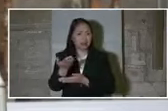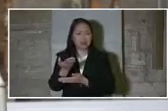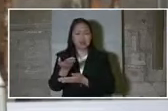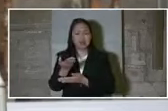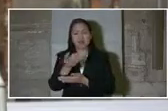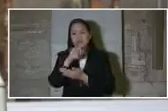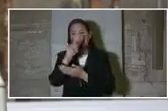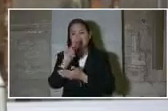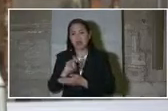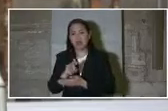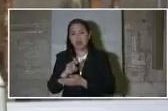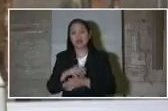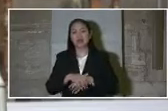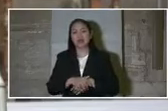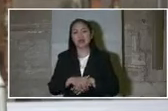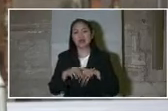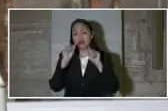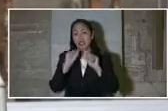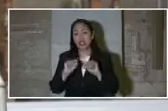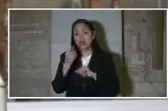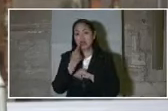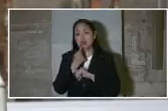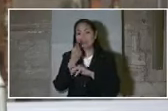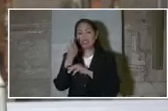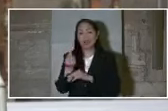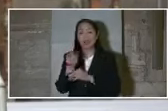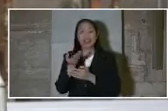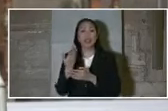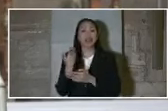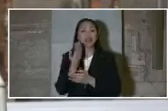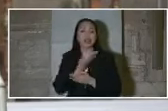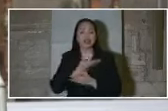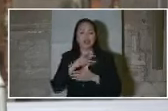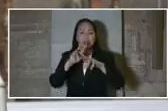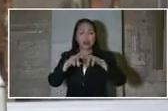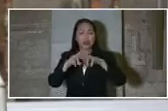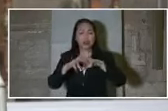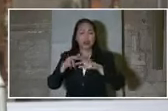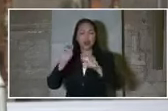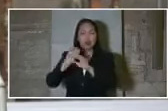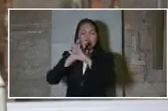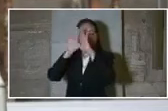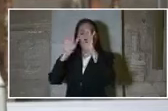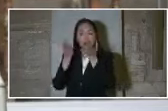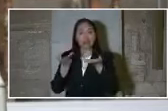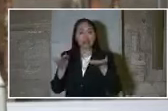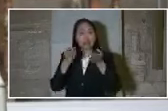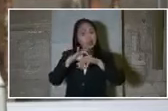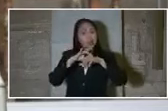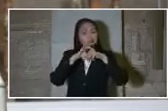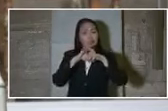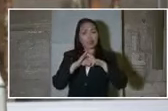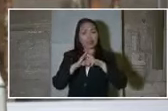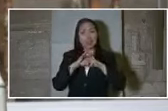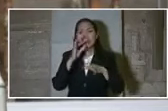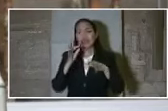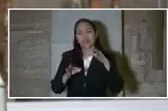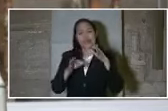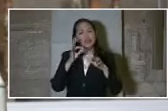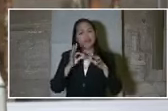Masasabi ba nating ilaw at asin tayo ng mundong ito kung hindi nakikita sa atin